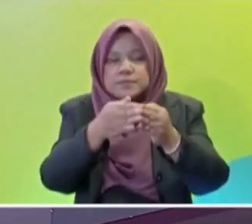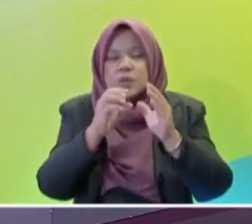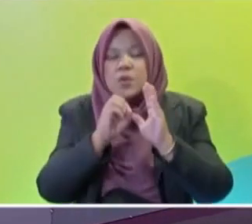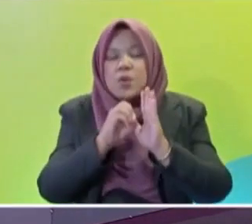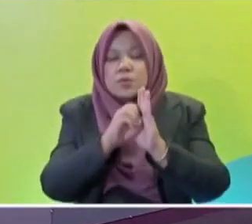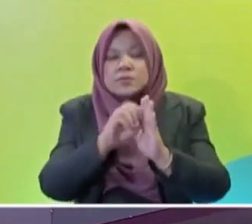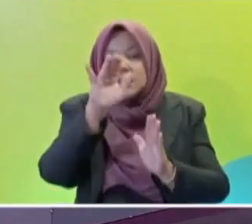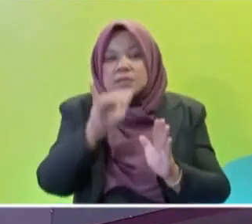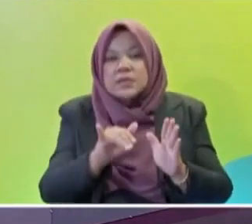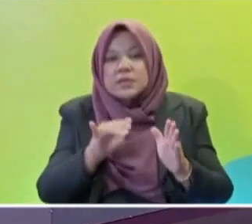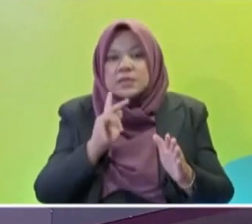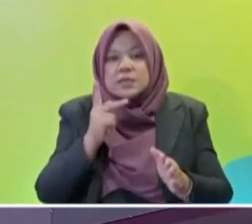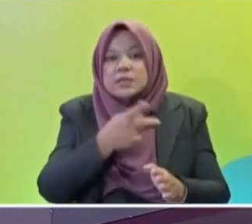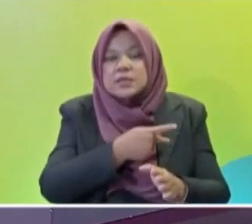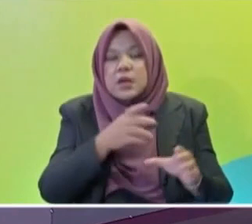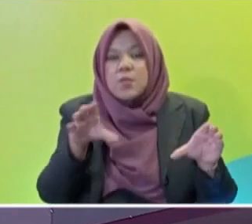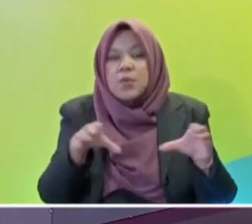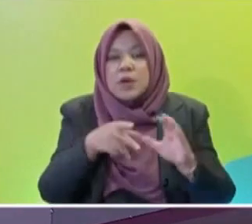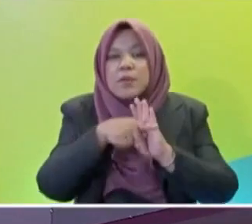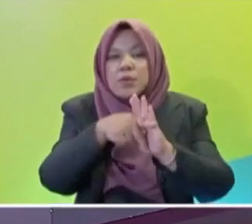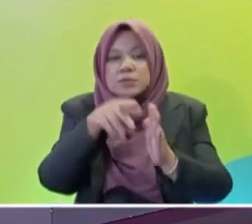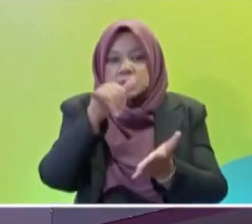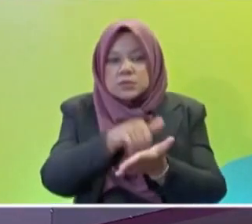yang kita nak sampaikan di dalam